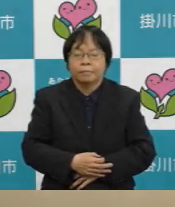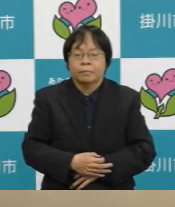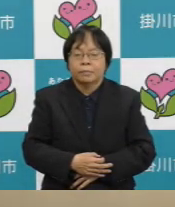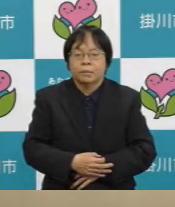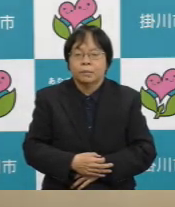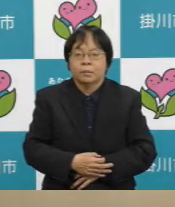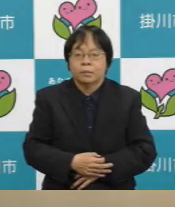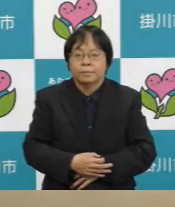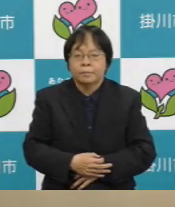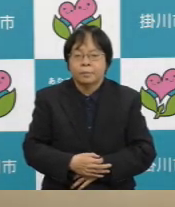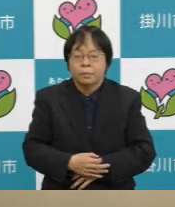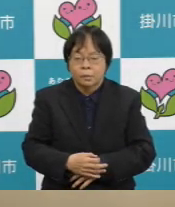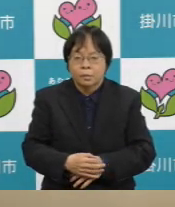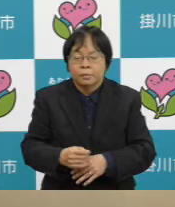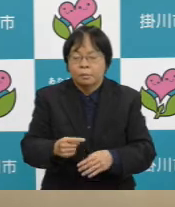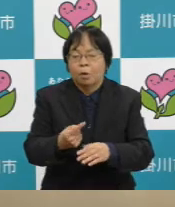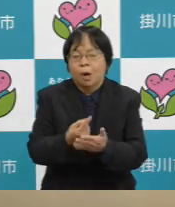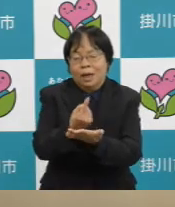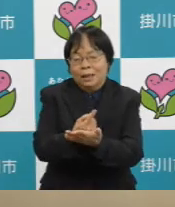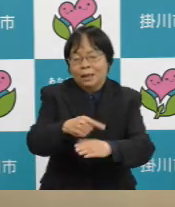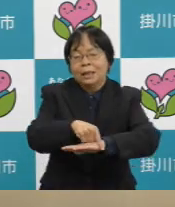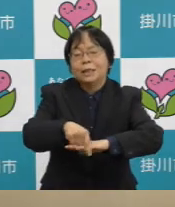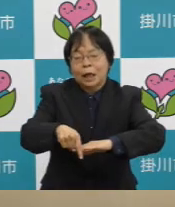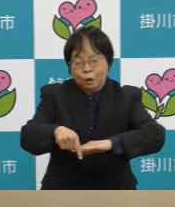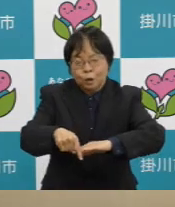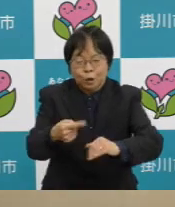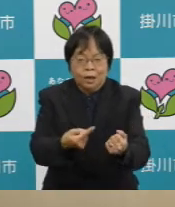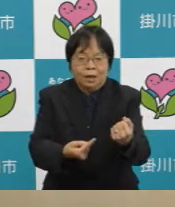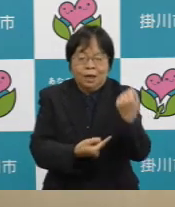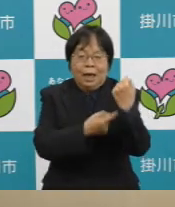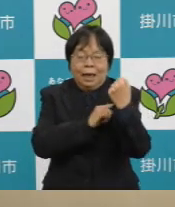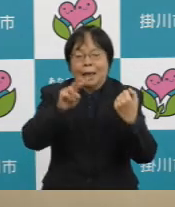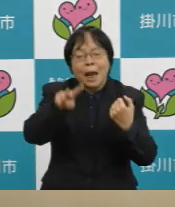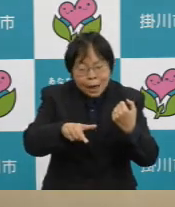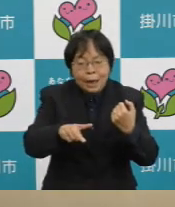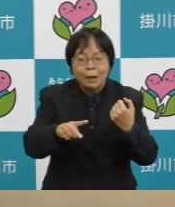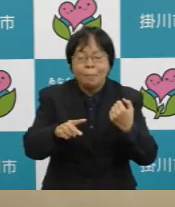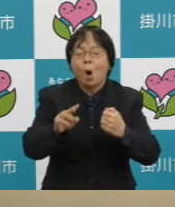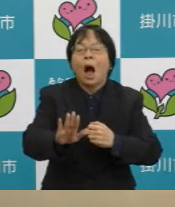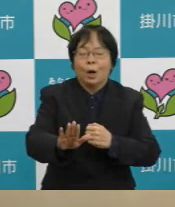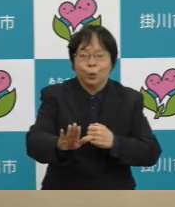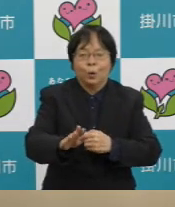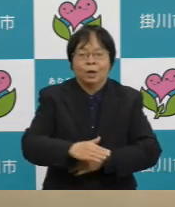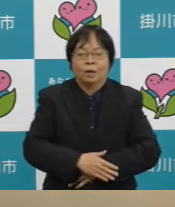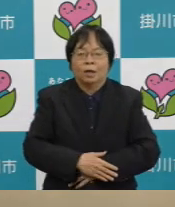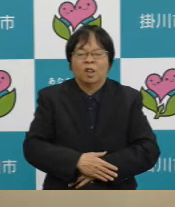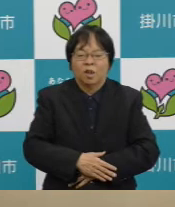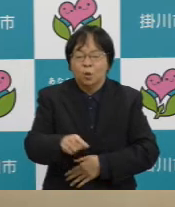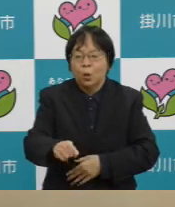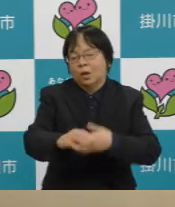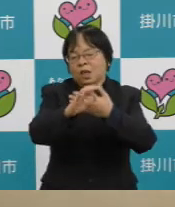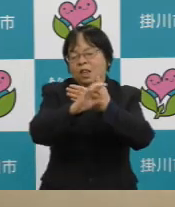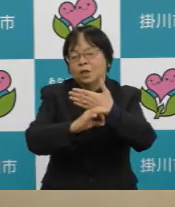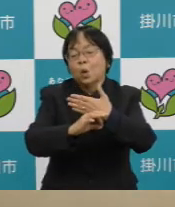そこに参画する権利があるという条例を、ま